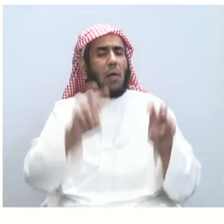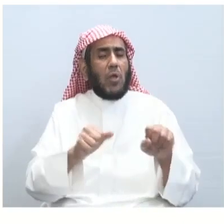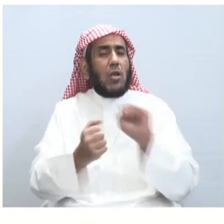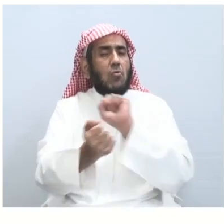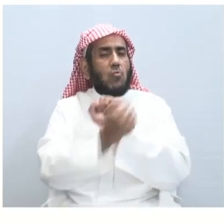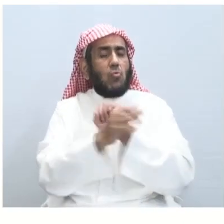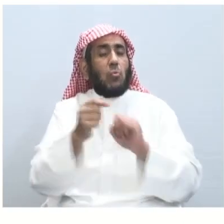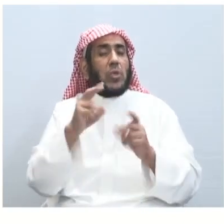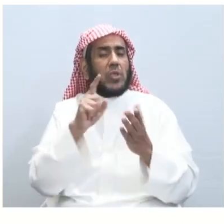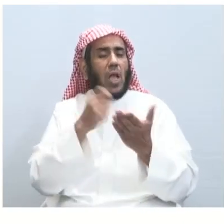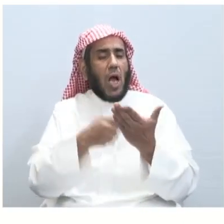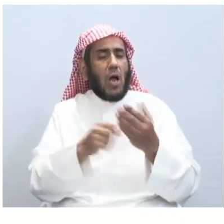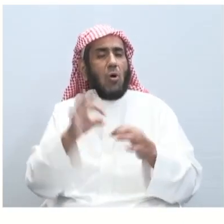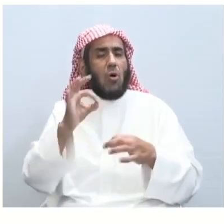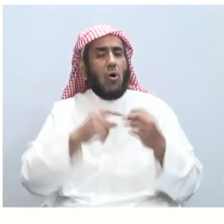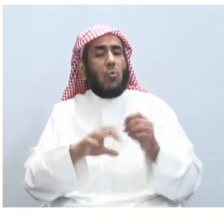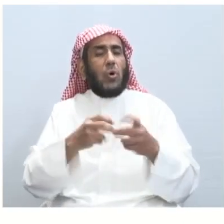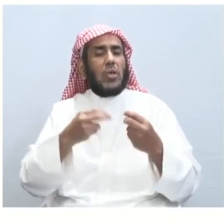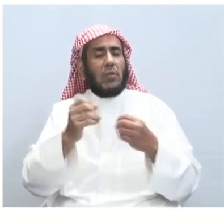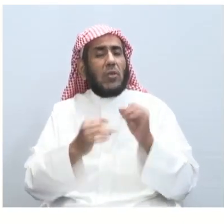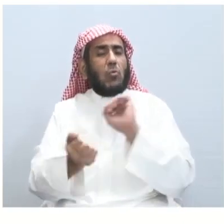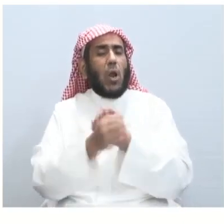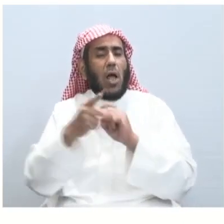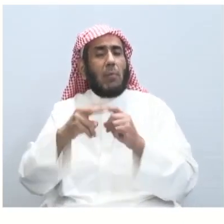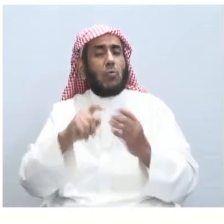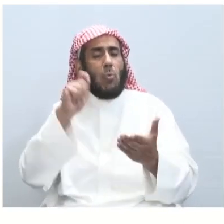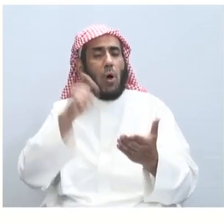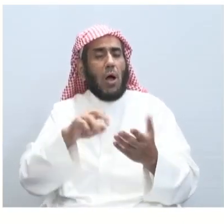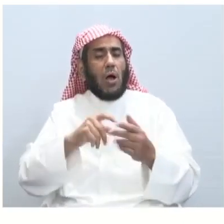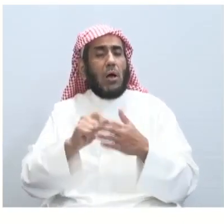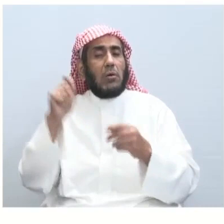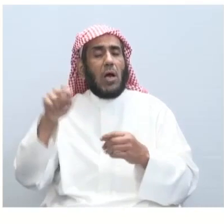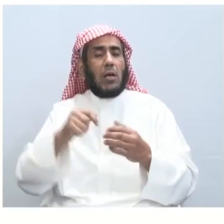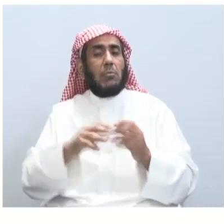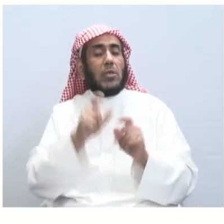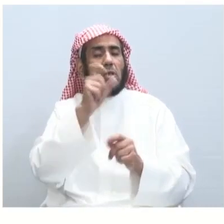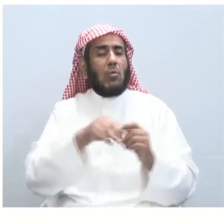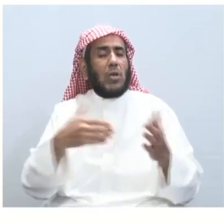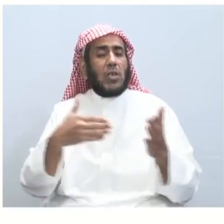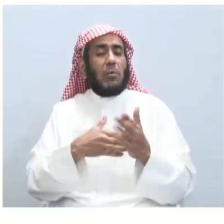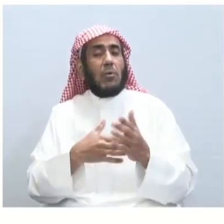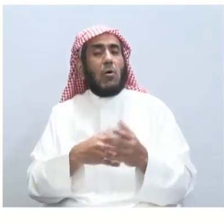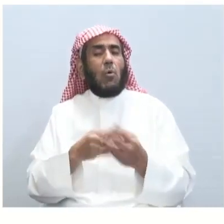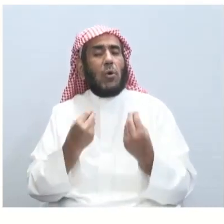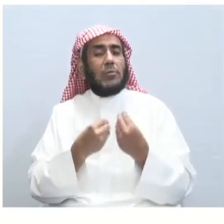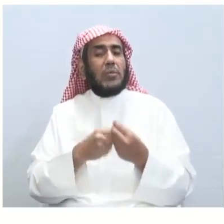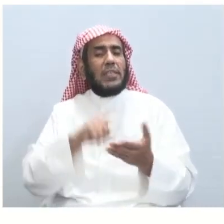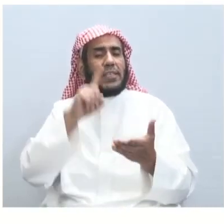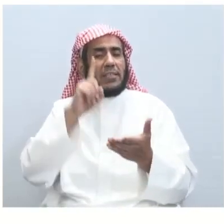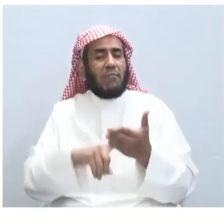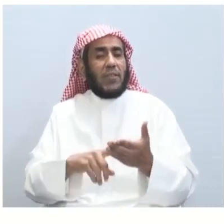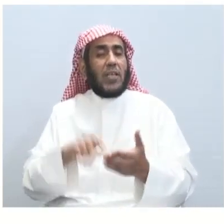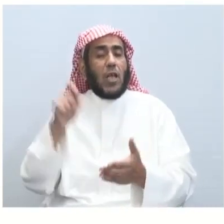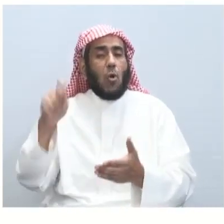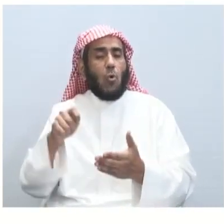في الجريمه التفتيش والحبس والافراج ومحاكمه الجاني الى الجانب الاخير وهو المحصله تنفيذ